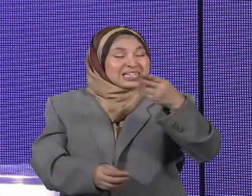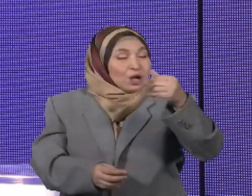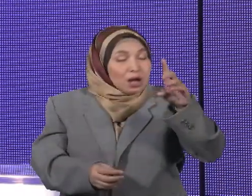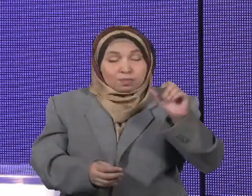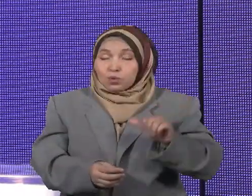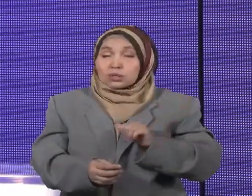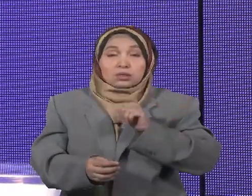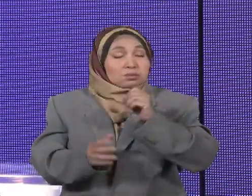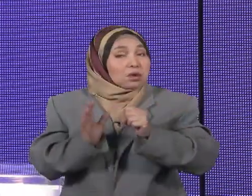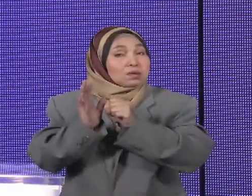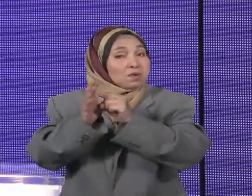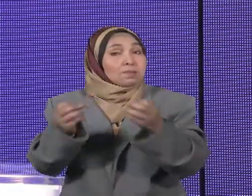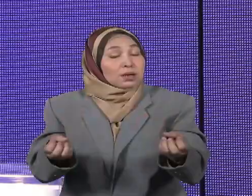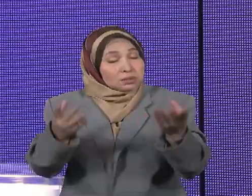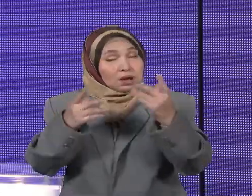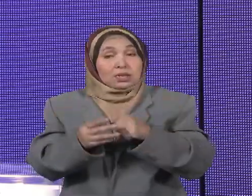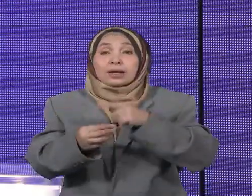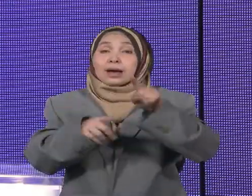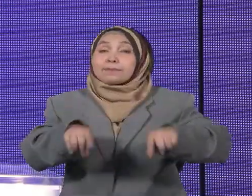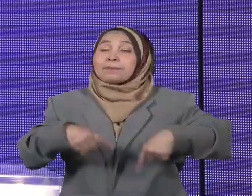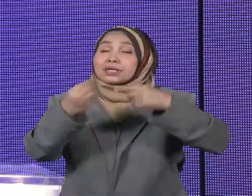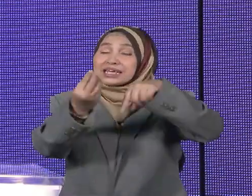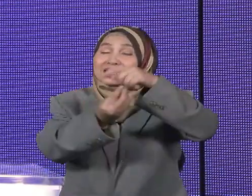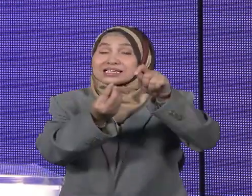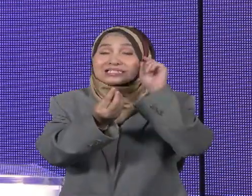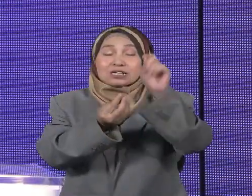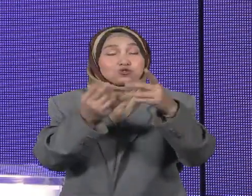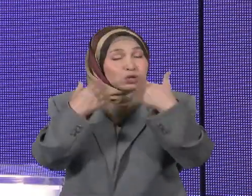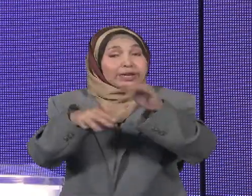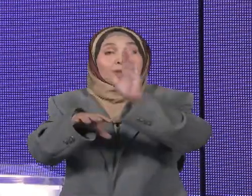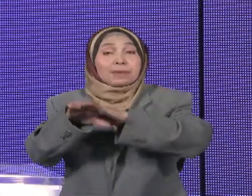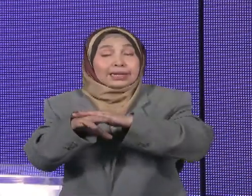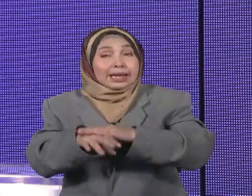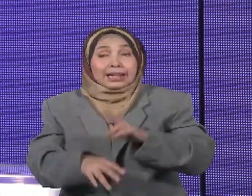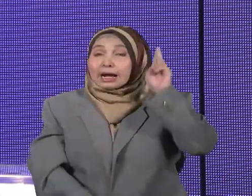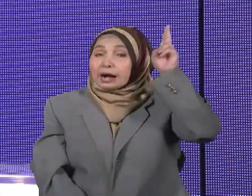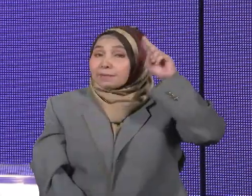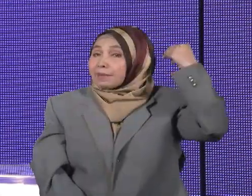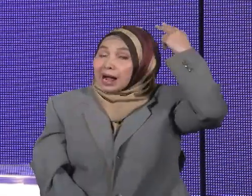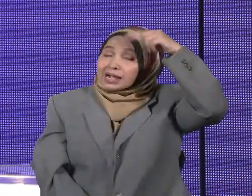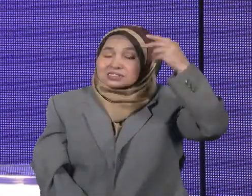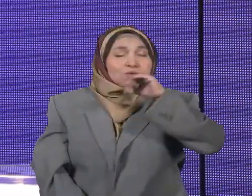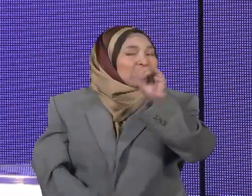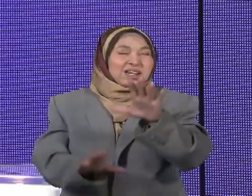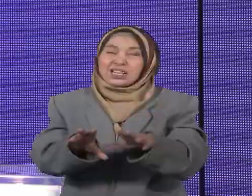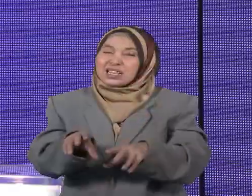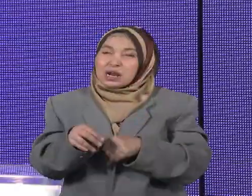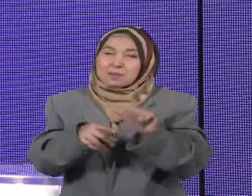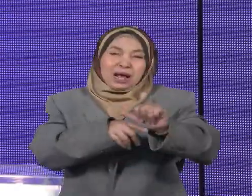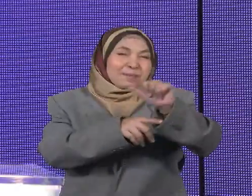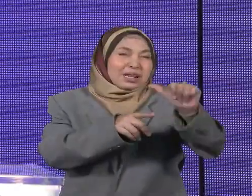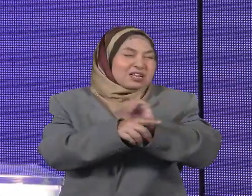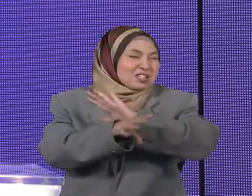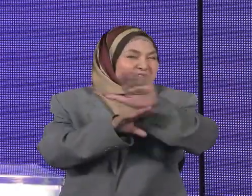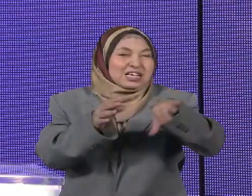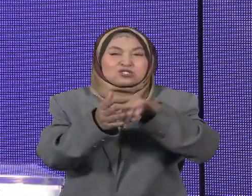infak memang banyak kan, dan juga pergi haji, dah rukun Islam, dah gelar pak haji pun ya, tetapi tidak diterima amal-amal semuanya